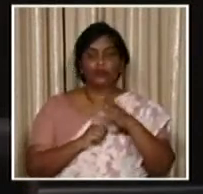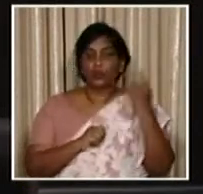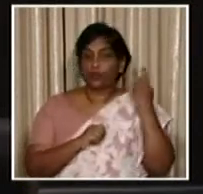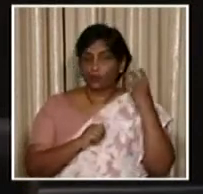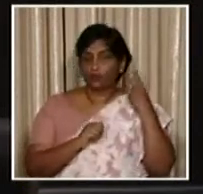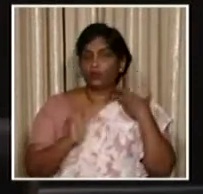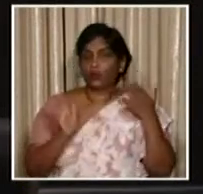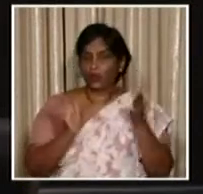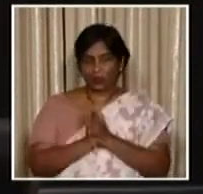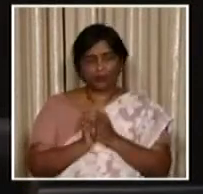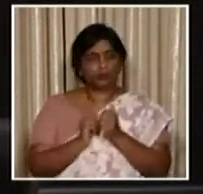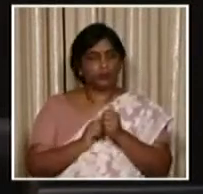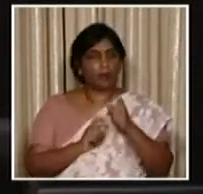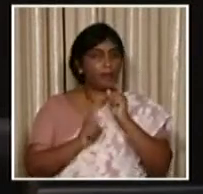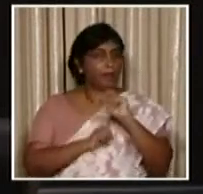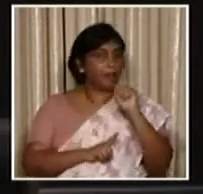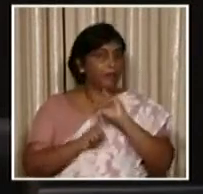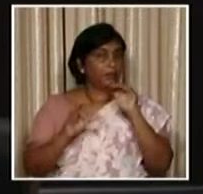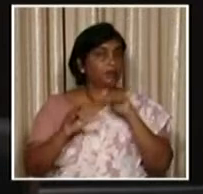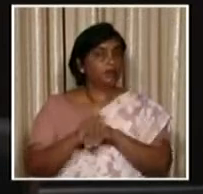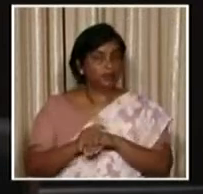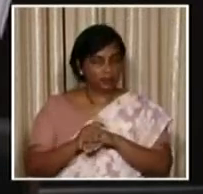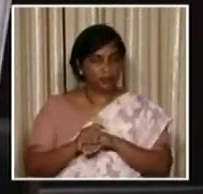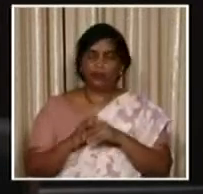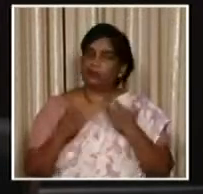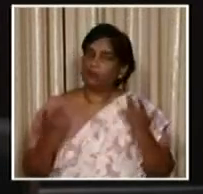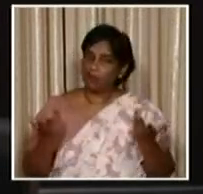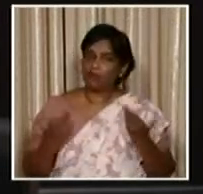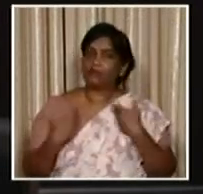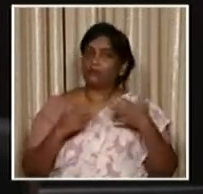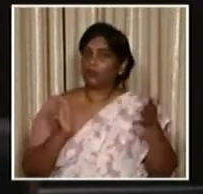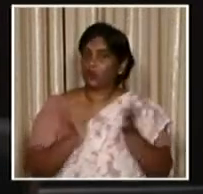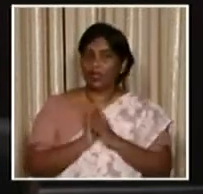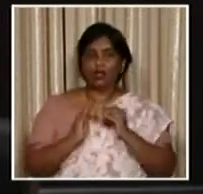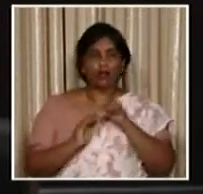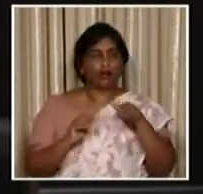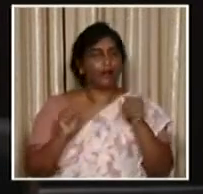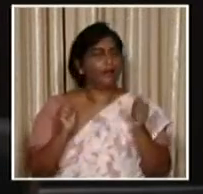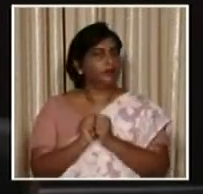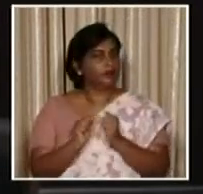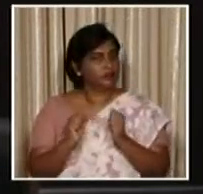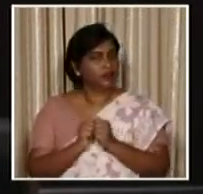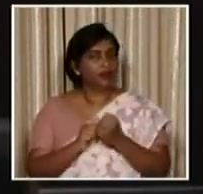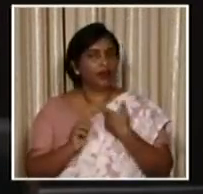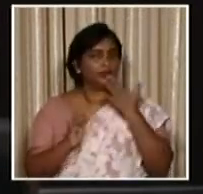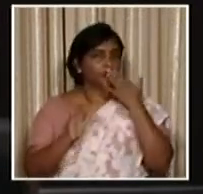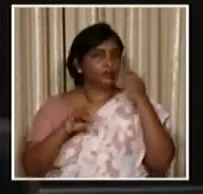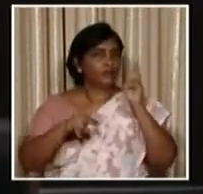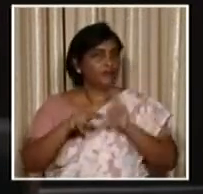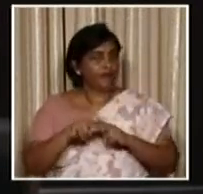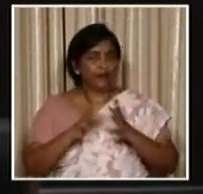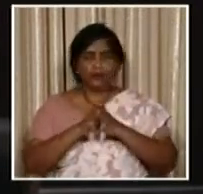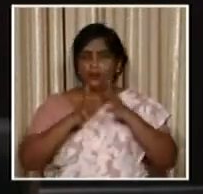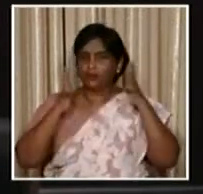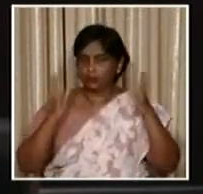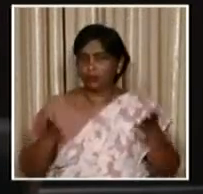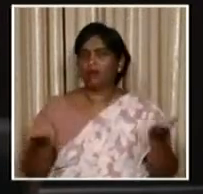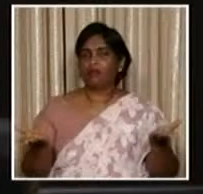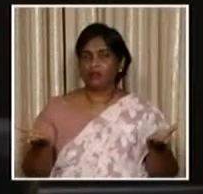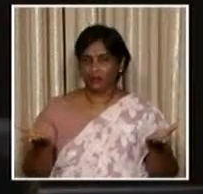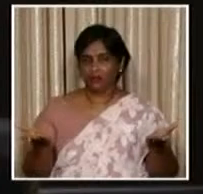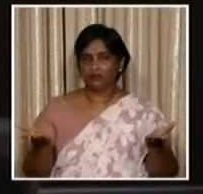මුස්ලිම් අපිත් එක්ක කටයුතු කරන පාර්ලිමේන්තුවේ ඉන්න එහෙමත් නැත්නම් අපිත් එක්ක ගමේ කටයුතු කරන අපේ පාසල් මිත්‍රය විශාල ප්‍රමාණයක්